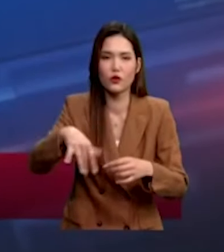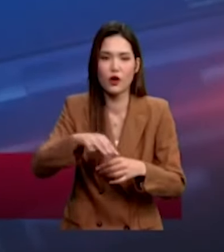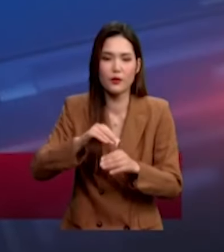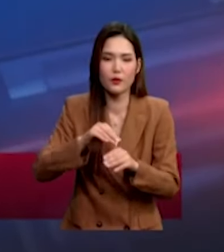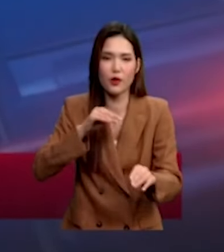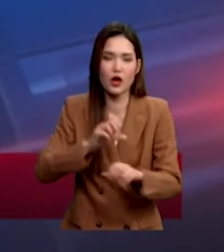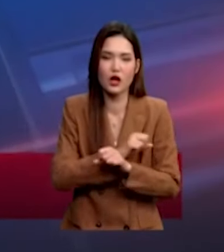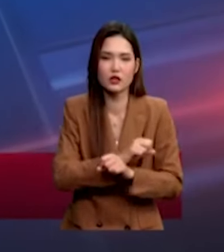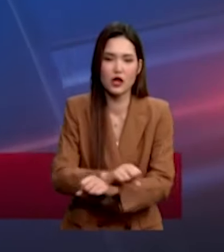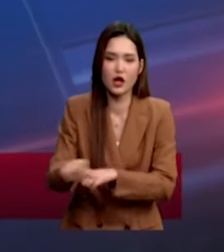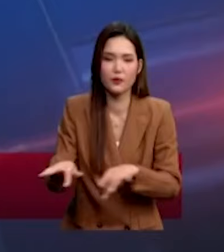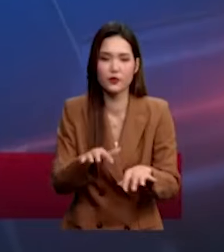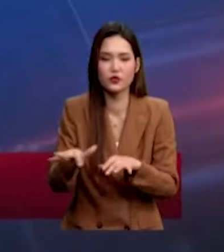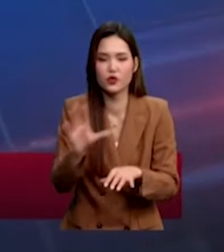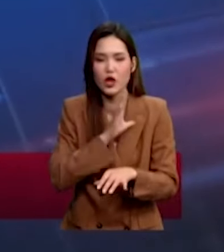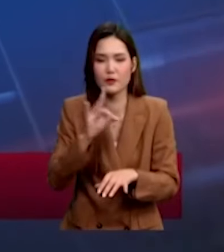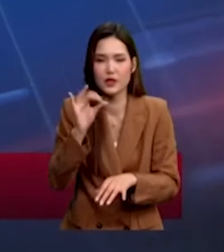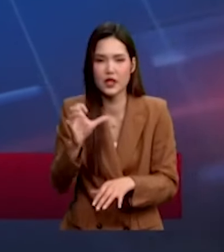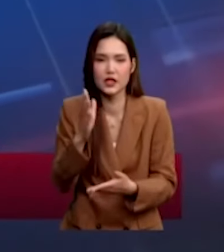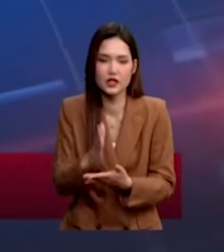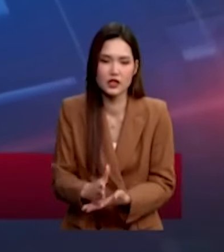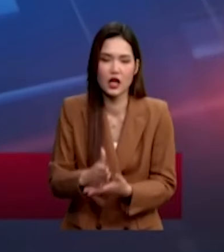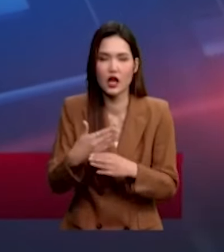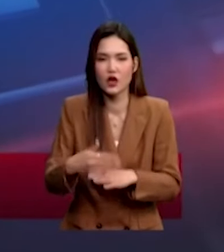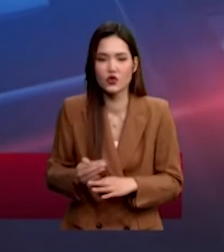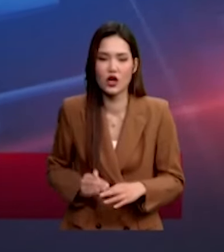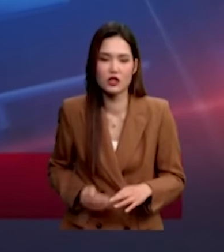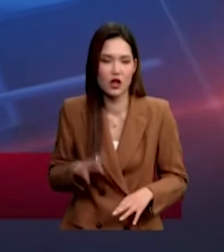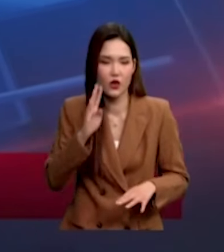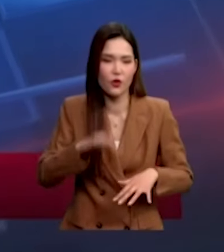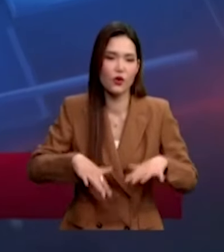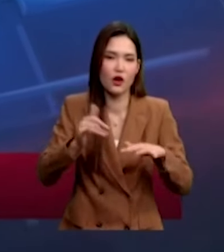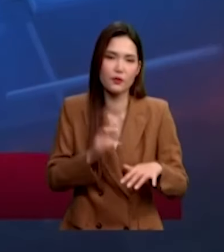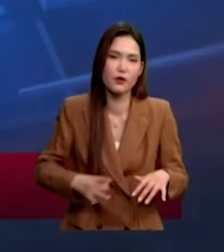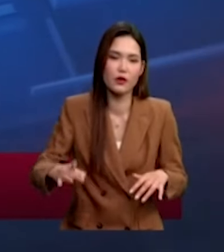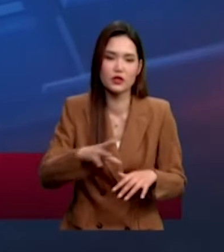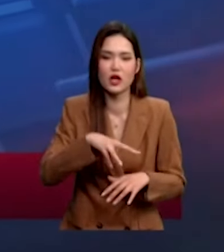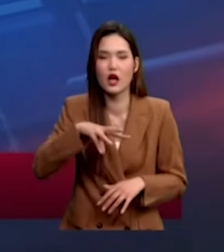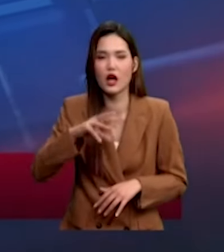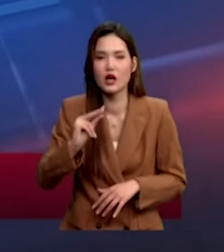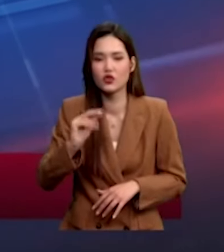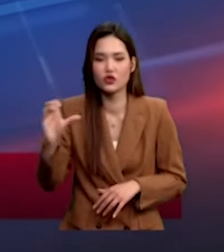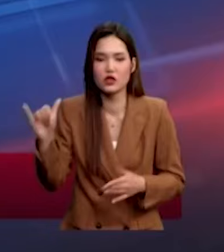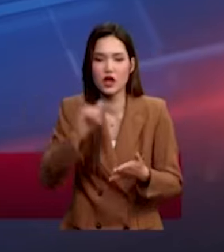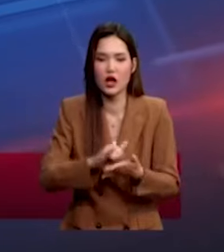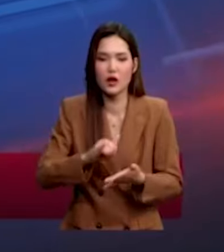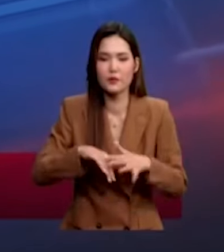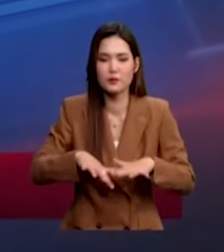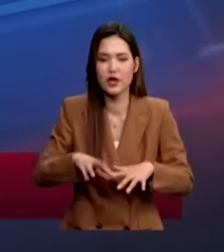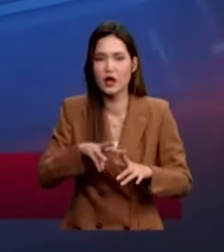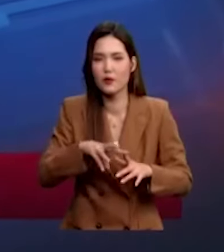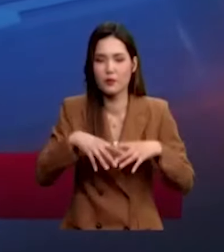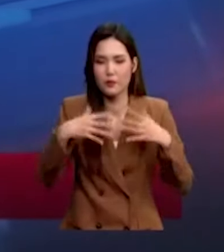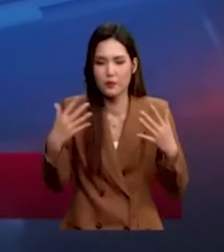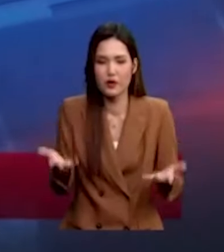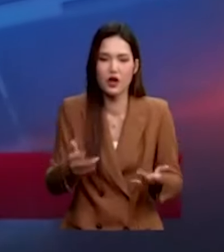В самом Аягосе есть прямой риск затопления частного сектора. Сегодня в районе объявлено чрезвычайное положение местного масштаба. Вода